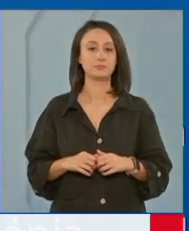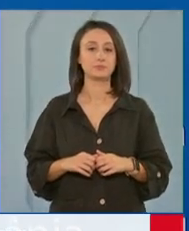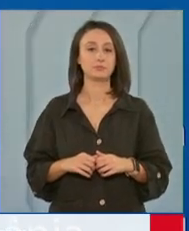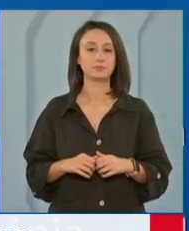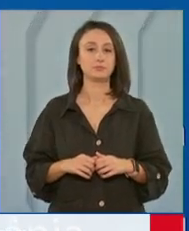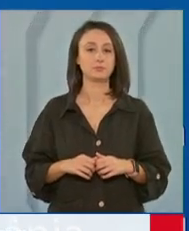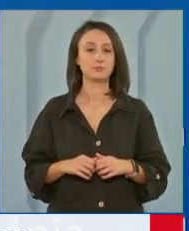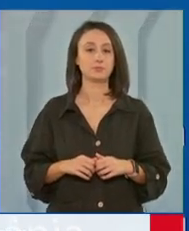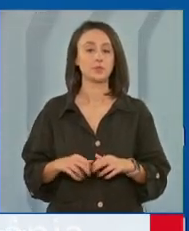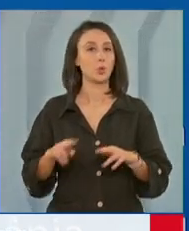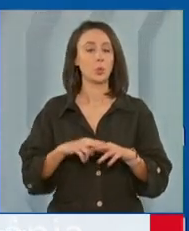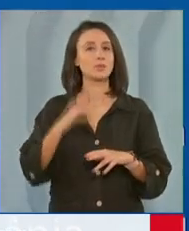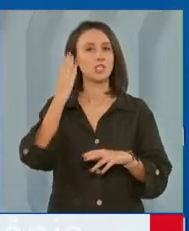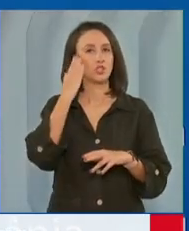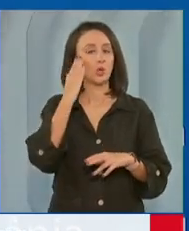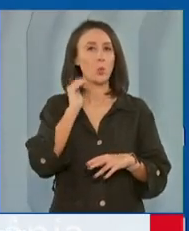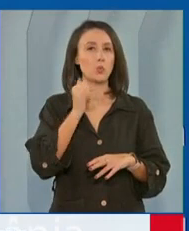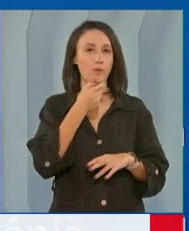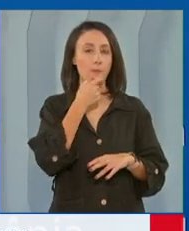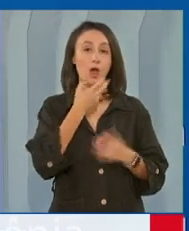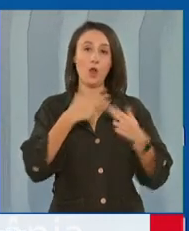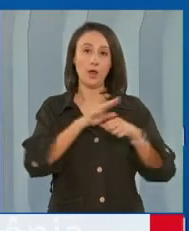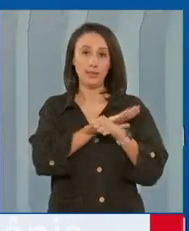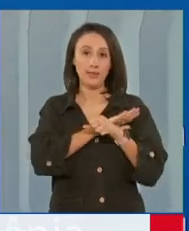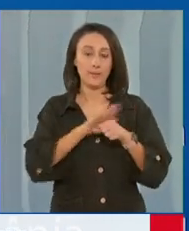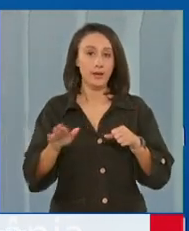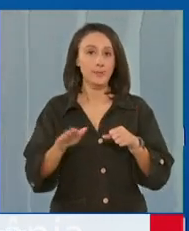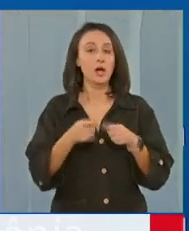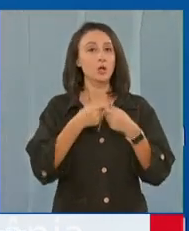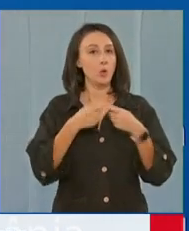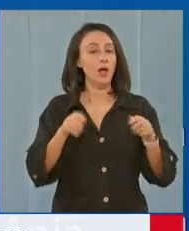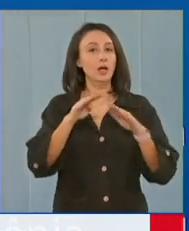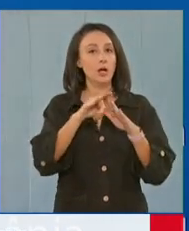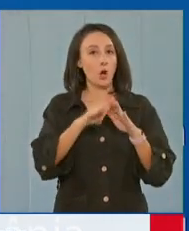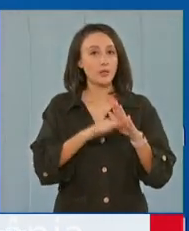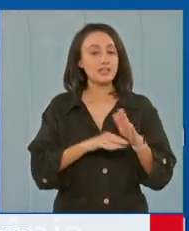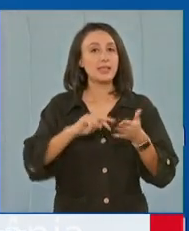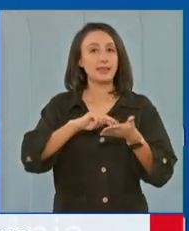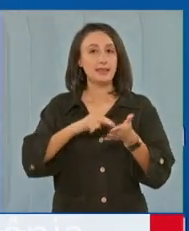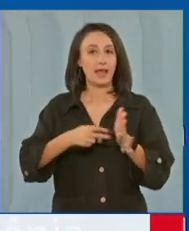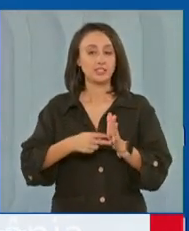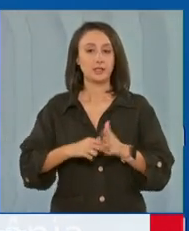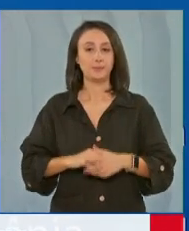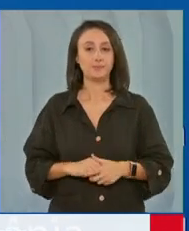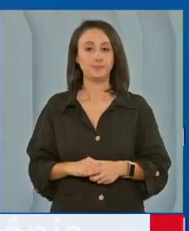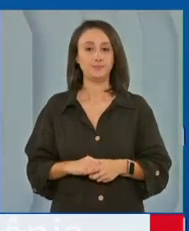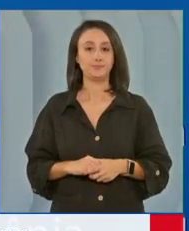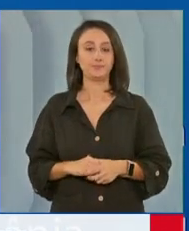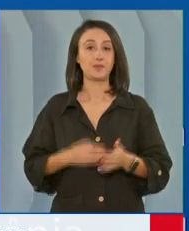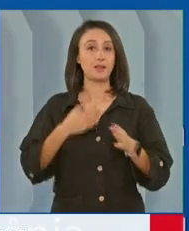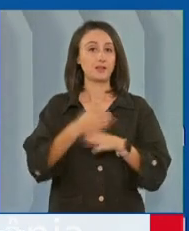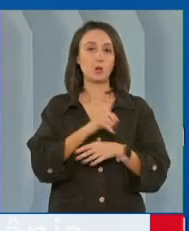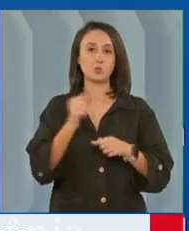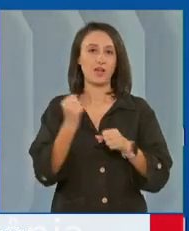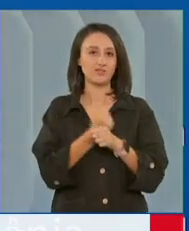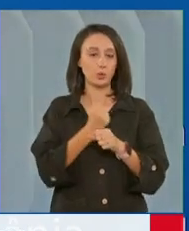un fapt cunoscut, de 11 ani noi îndeplinim practic cerințele tehnice. Aderarea nu s-a